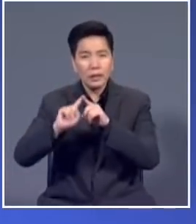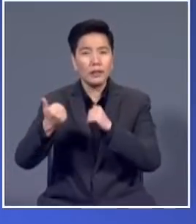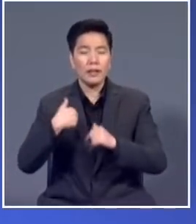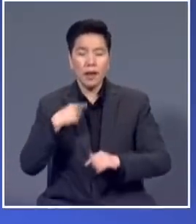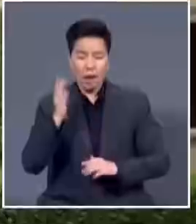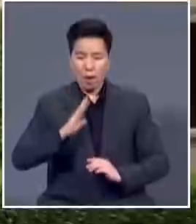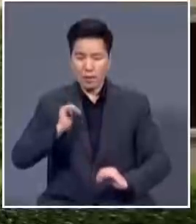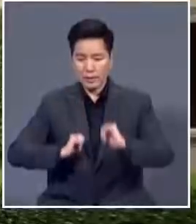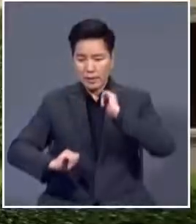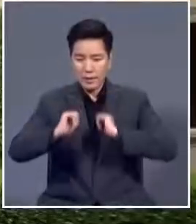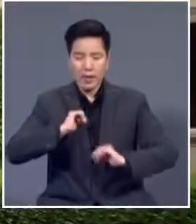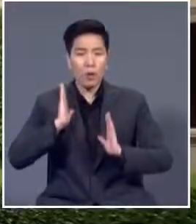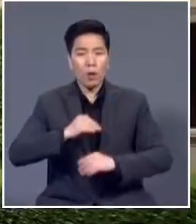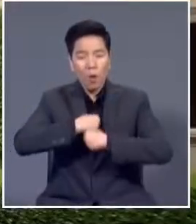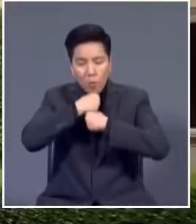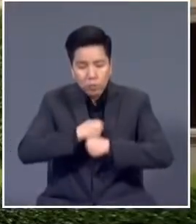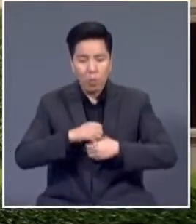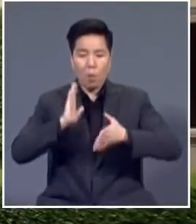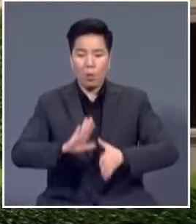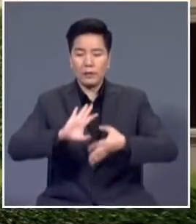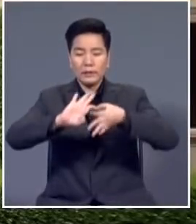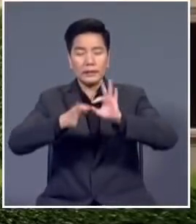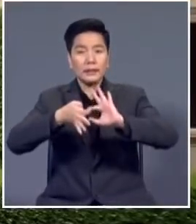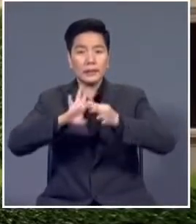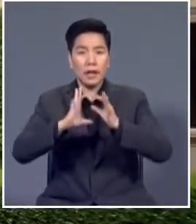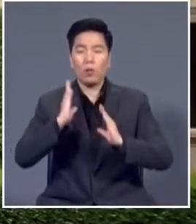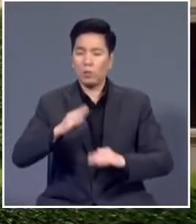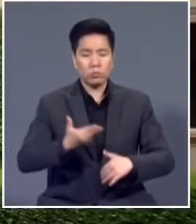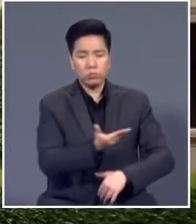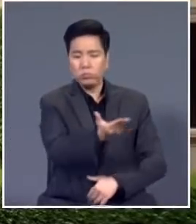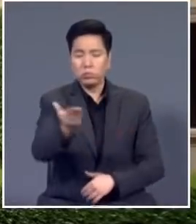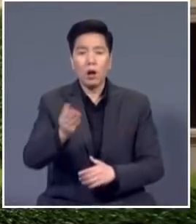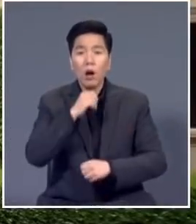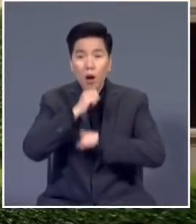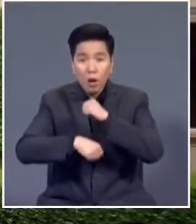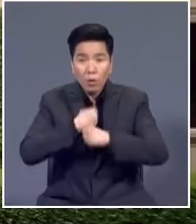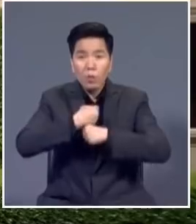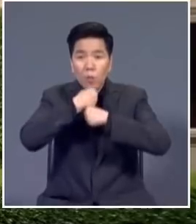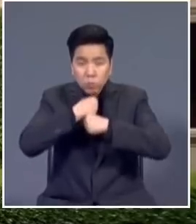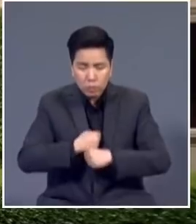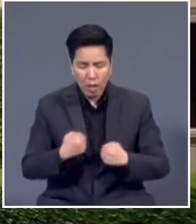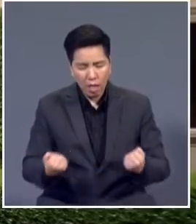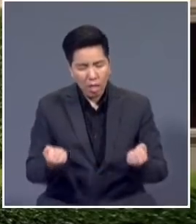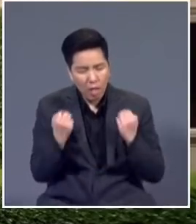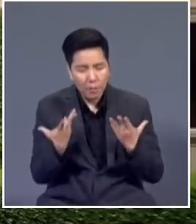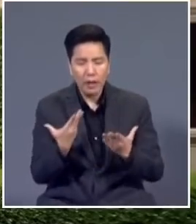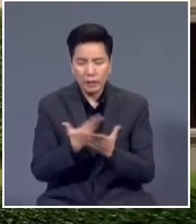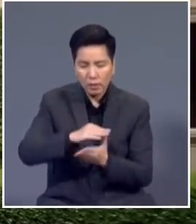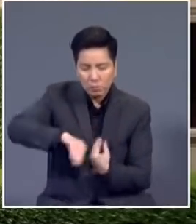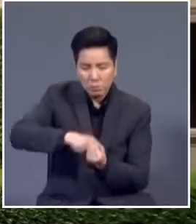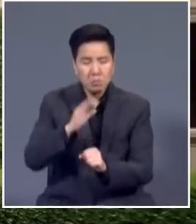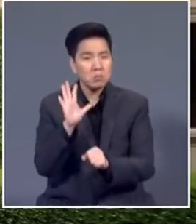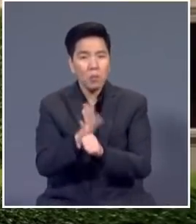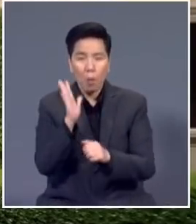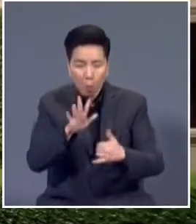านักแสดงผู้อาวุโสนักกีฬาท่านทั้งหลายเหล่านั้นอาจจะอายุมากแล้วบางคนไม่ค่อยแข็งแรงรายได้ไม่เพียงพอไม่มี